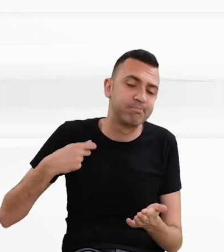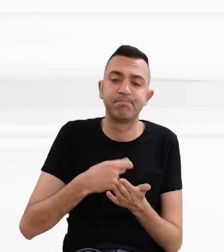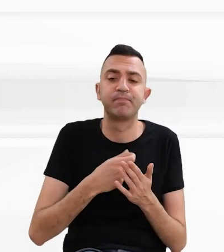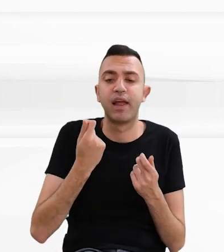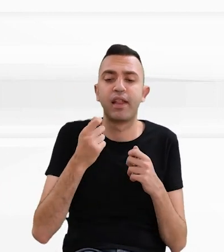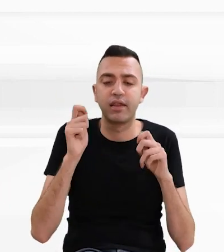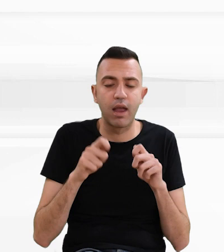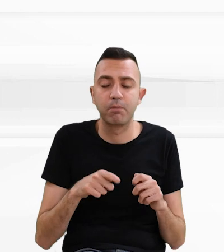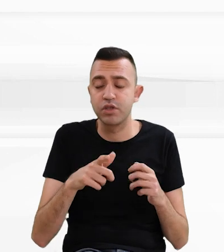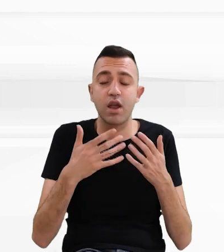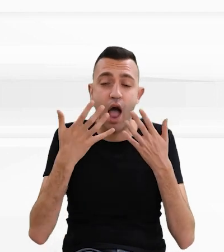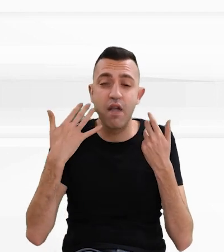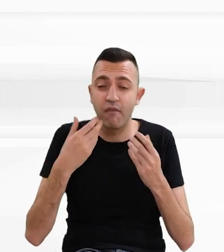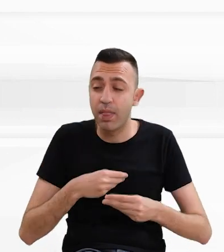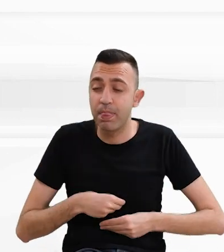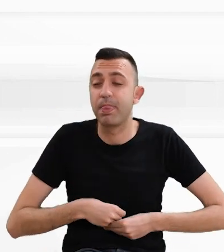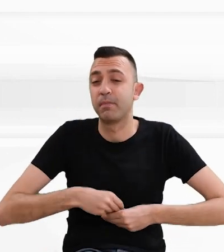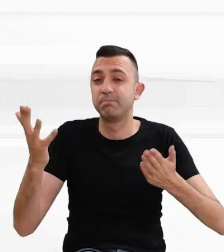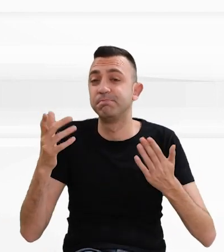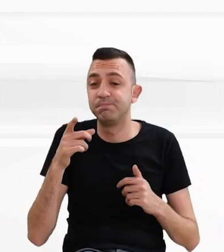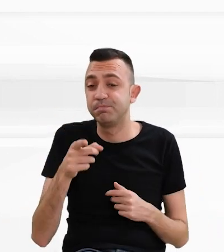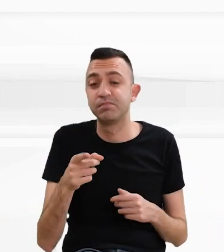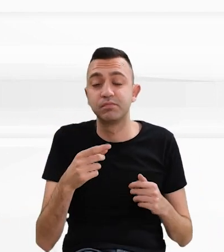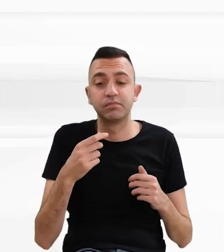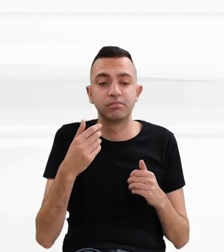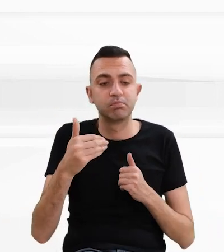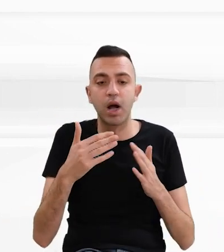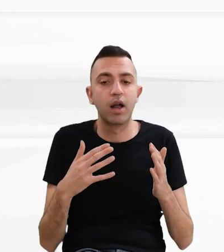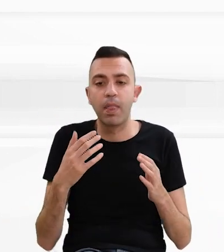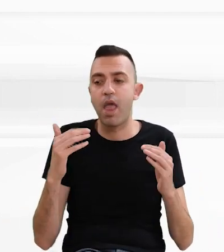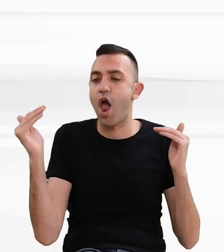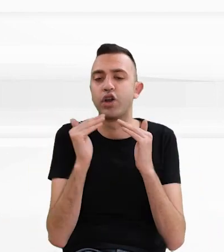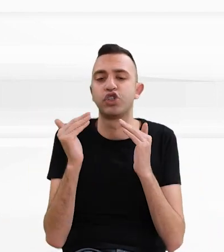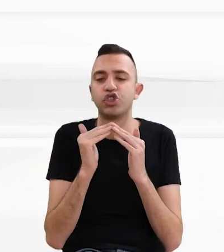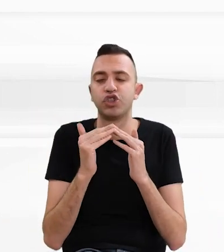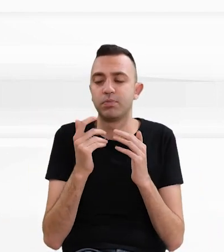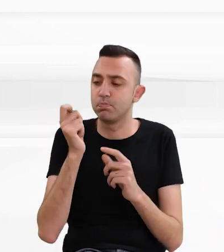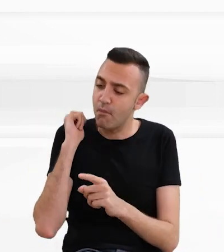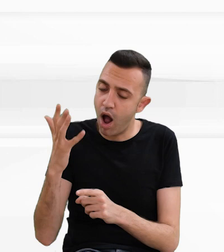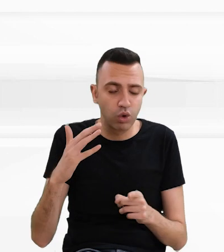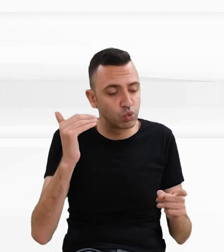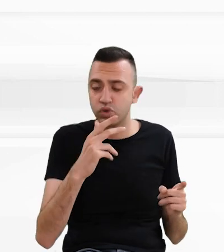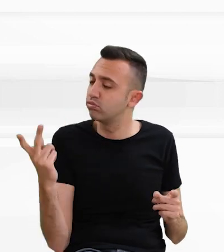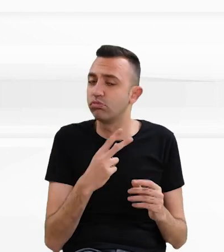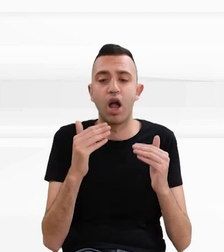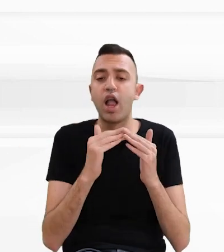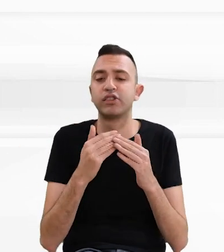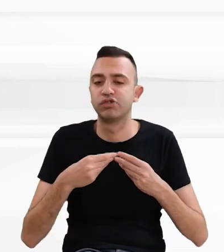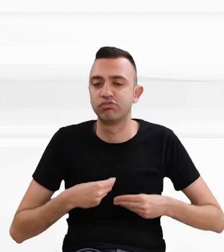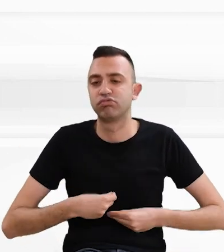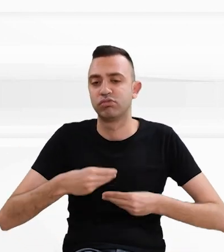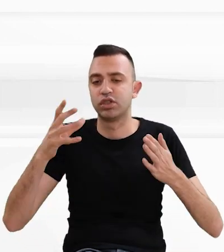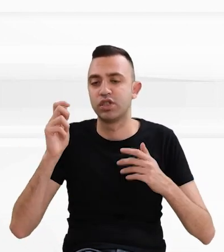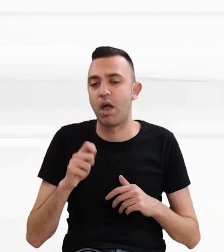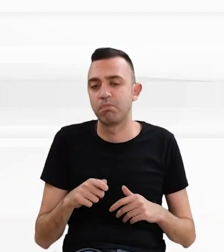için toplam kaç lira harcamıştır şimdi bu hayvan barınağına verilen Paketlerin sayısı birbirine eşitmiş ben diyeyim